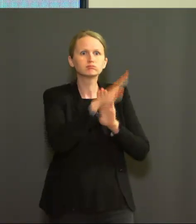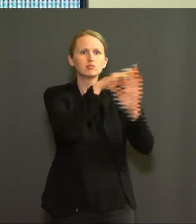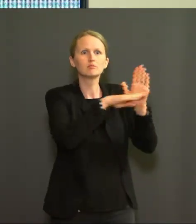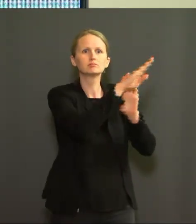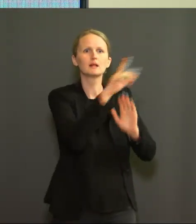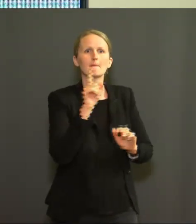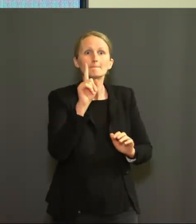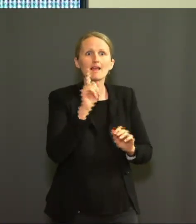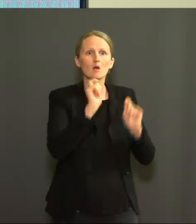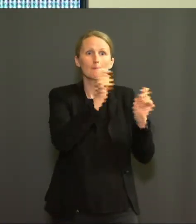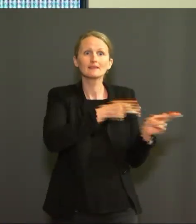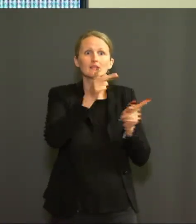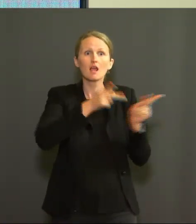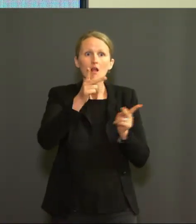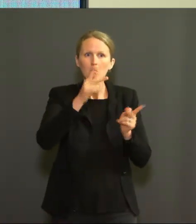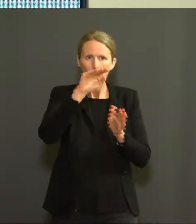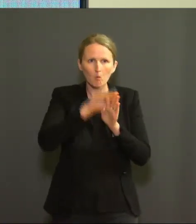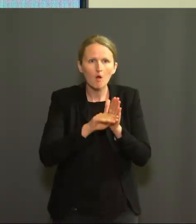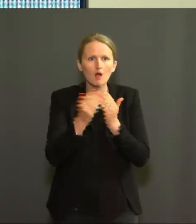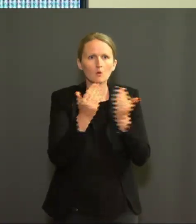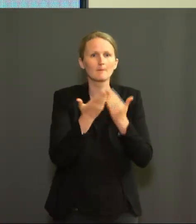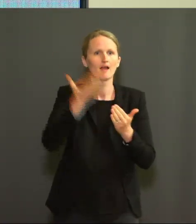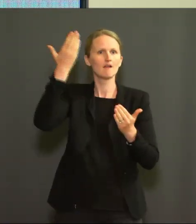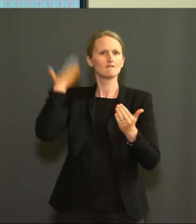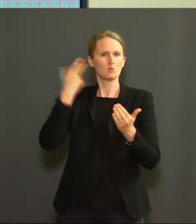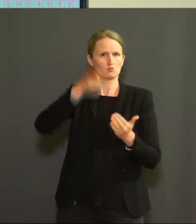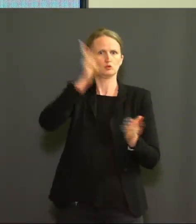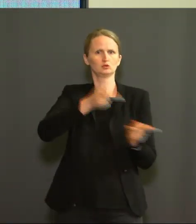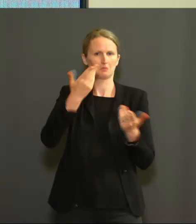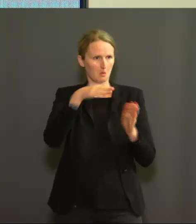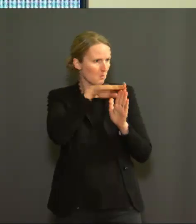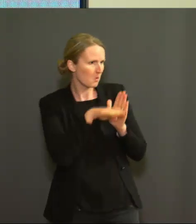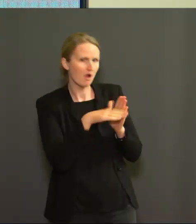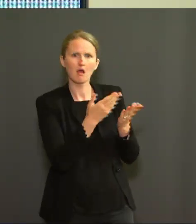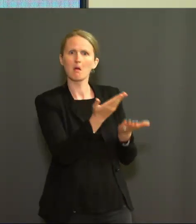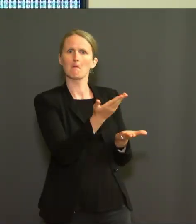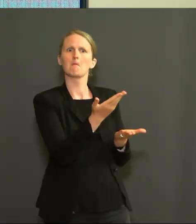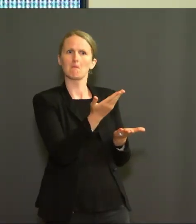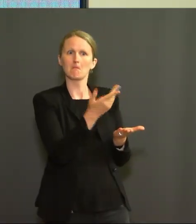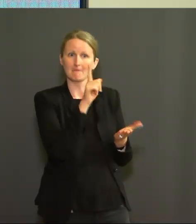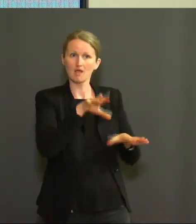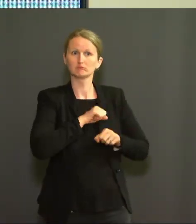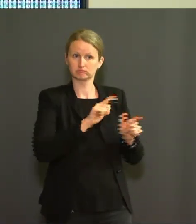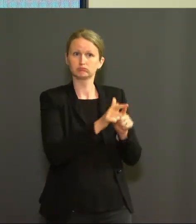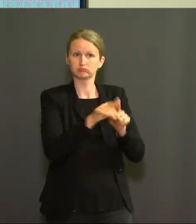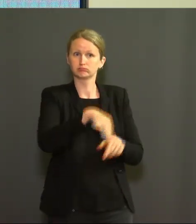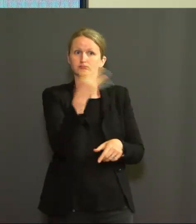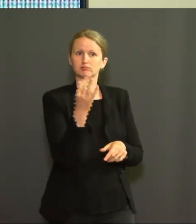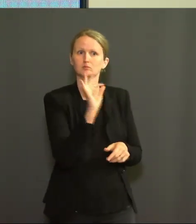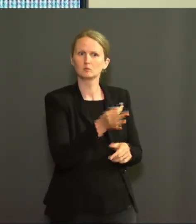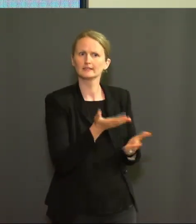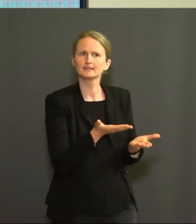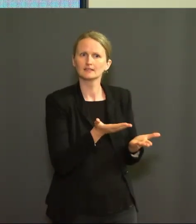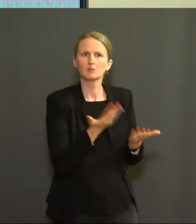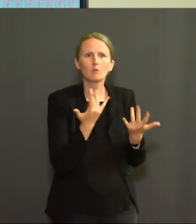sont hospitalisées par rapport à ce qu'on a connu dans de précédents problèmes de réaugmentation des chiffres. Cela provient du